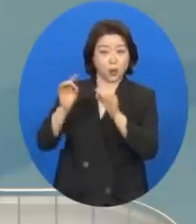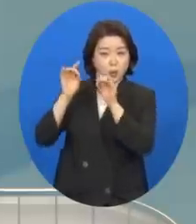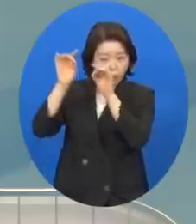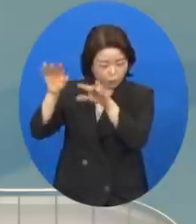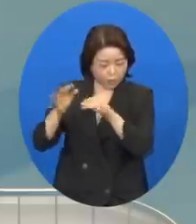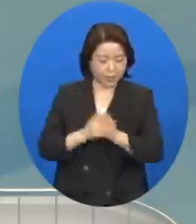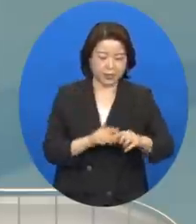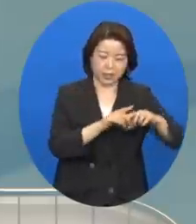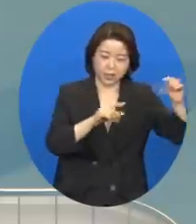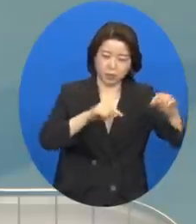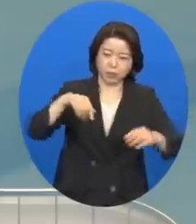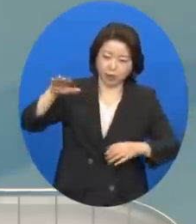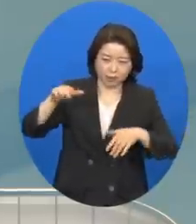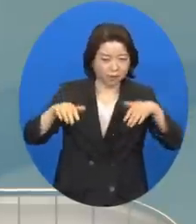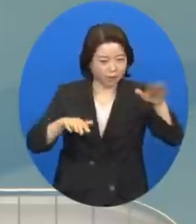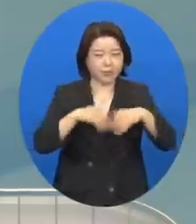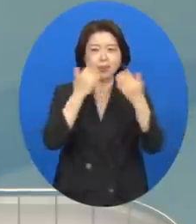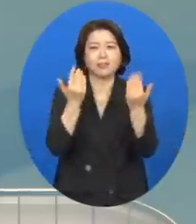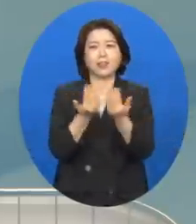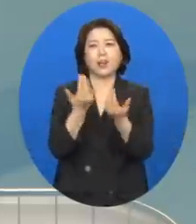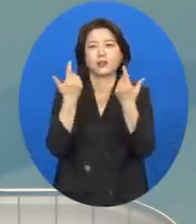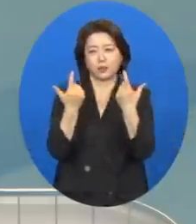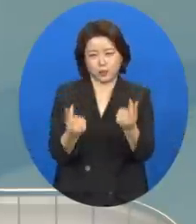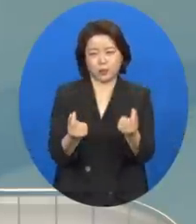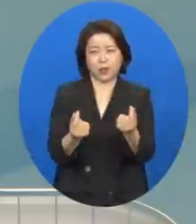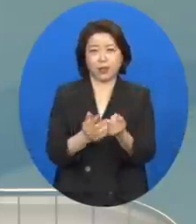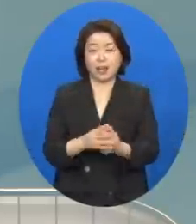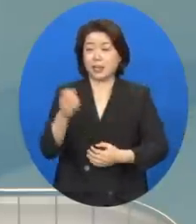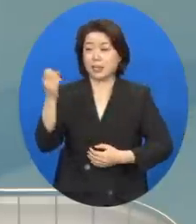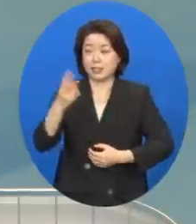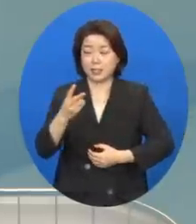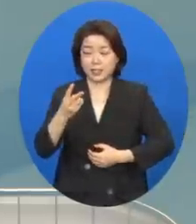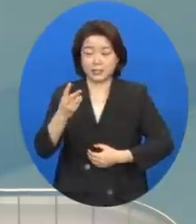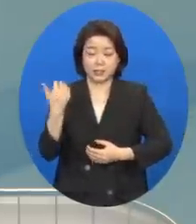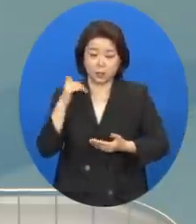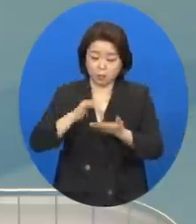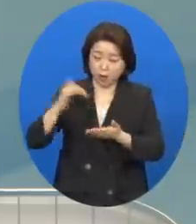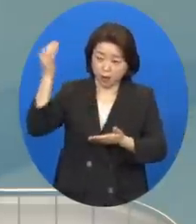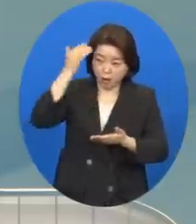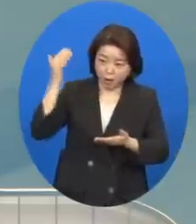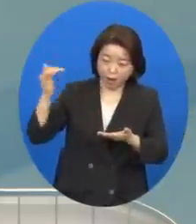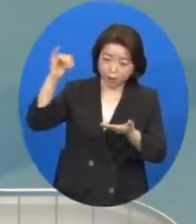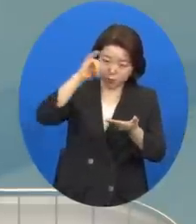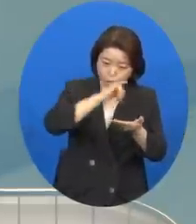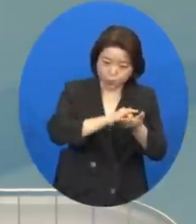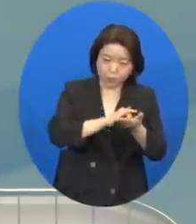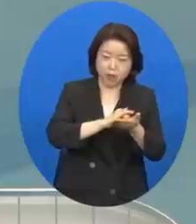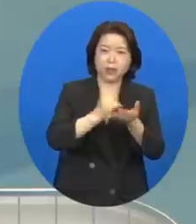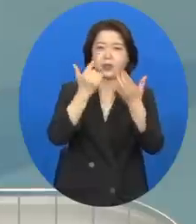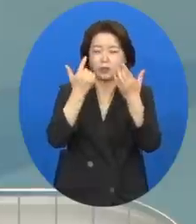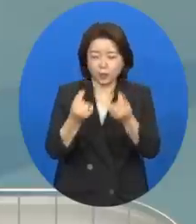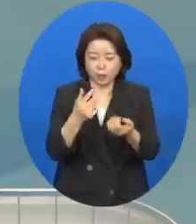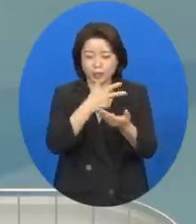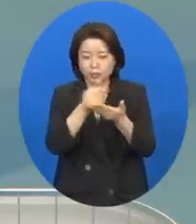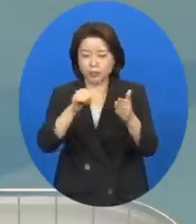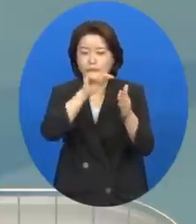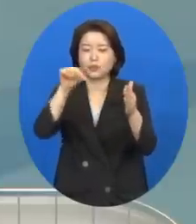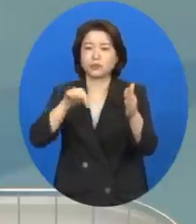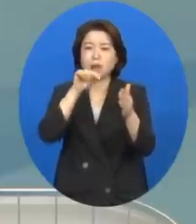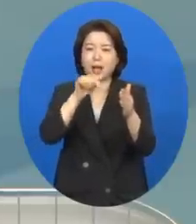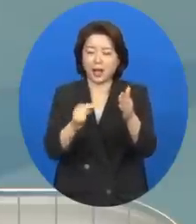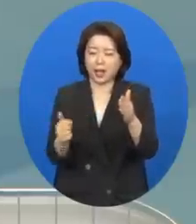그런 느낌이었습니다. 다시 한국으로 온다 그러지만 사실 그냥 주님 안에 있다 그런 마음이